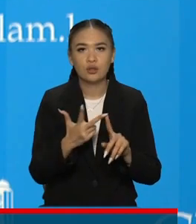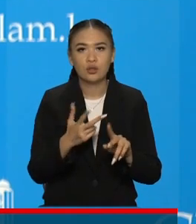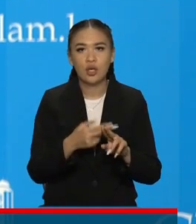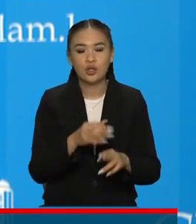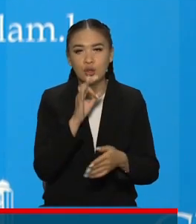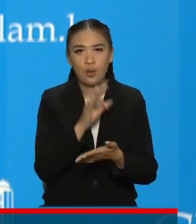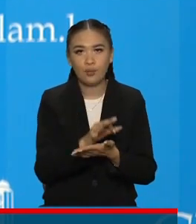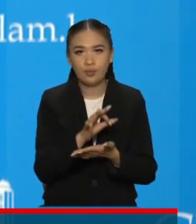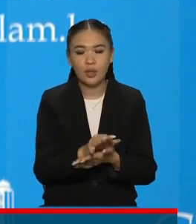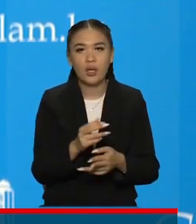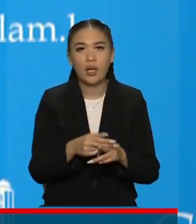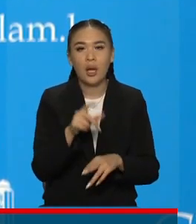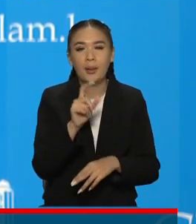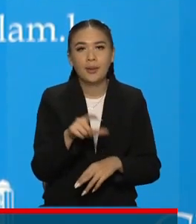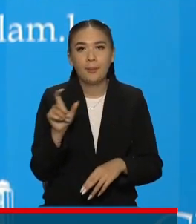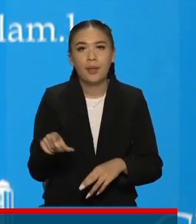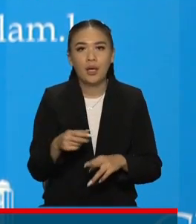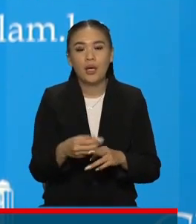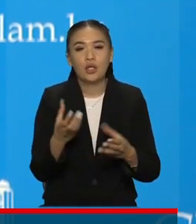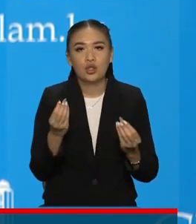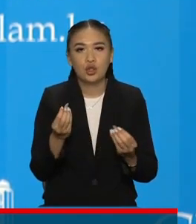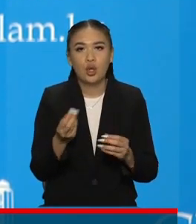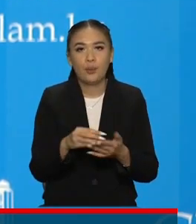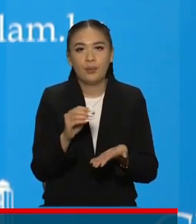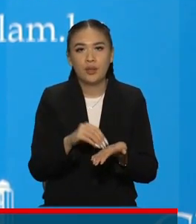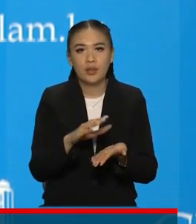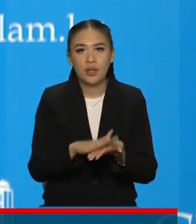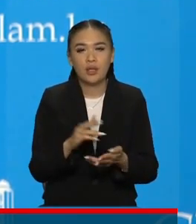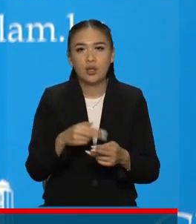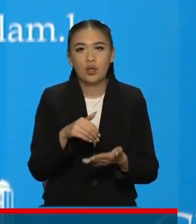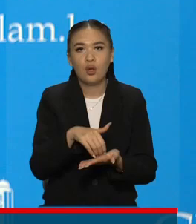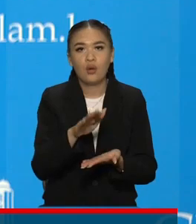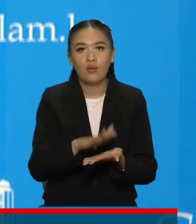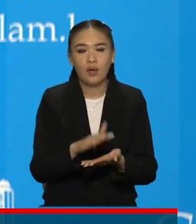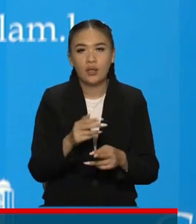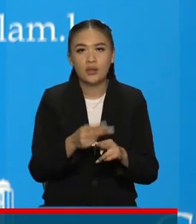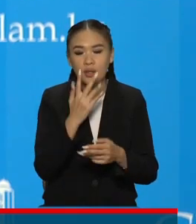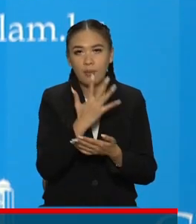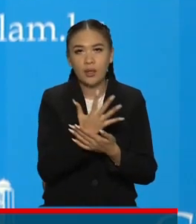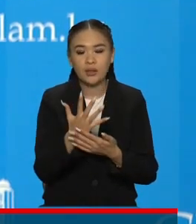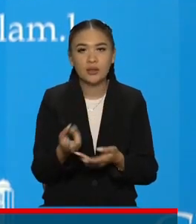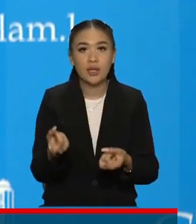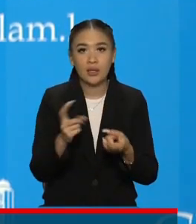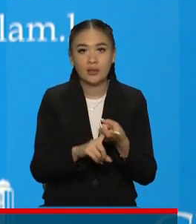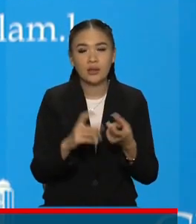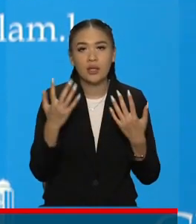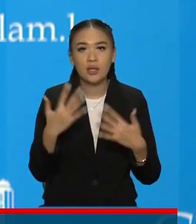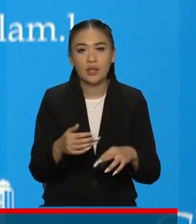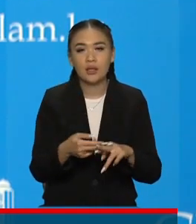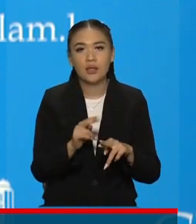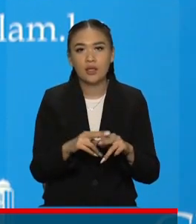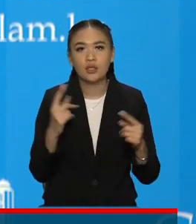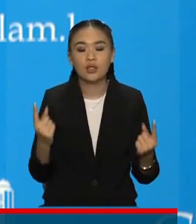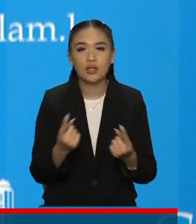жауапты лауазым адамдары және белгілен тауарлардың халық стандартқа сәйкестіргеннен кейін олар жеңілдетілген